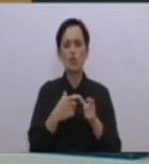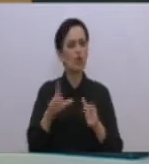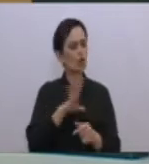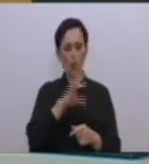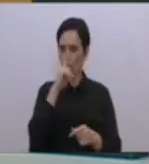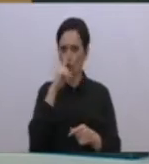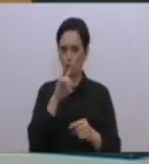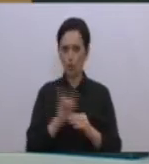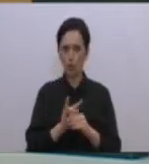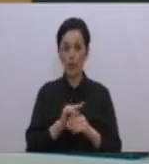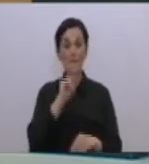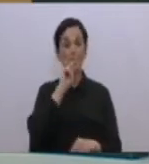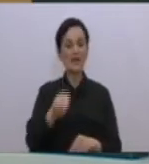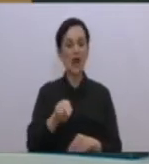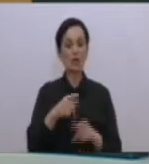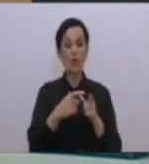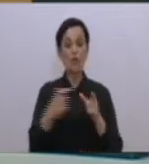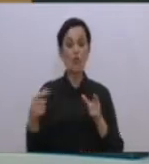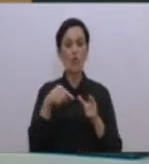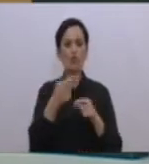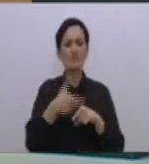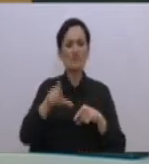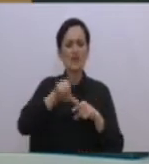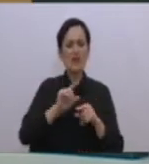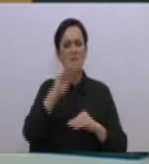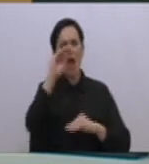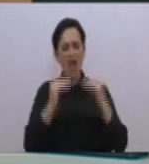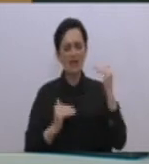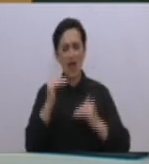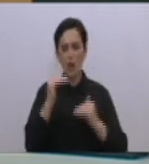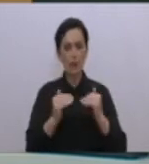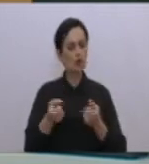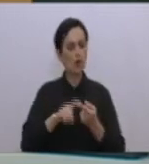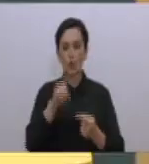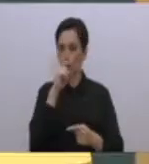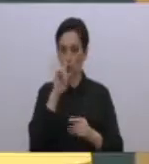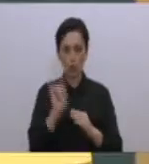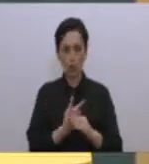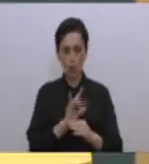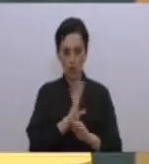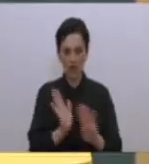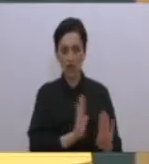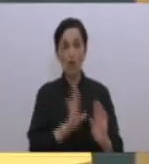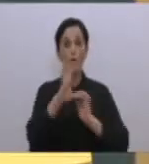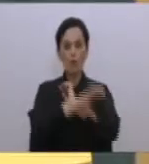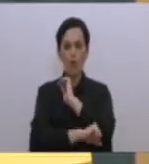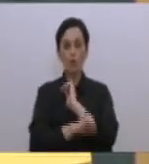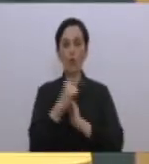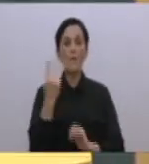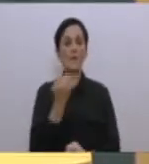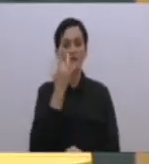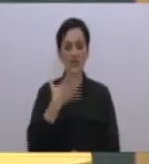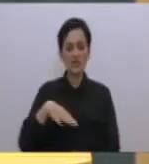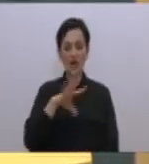ტყუილი. Რომ ბრალდება ბიულეტენების ჭარბი მეტობის თუ ნაკლებობის შესახებ იყო ტყუილი. Და ბოლოს, პირველად